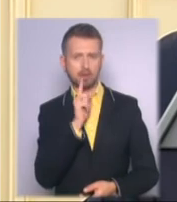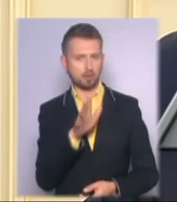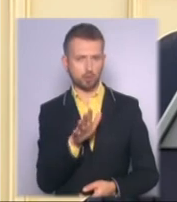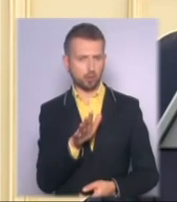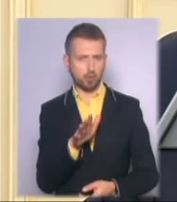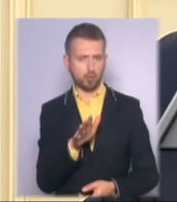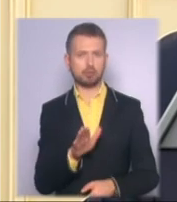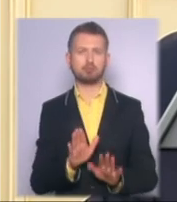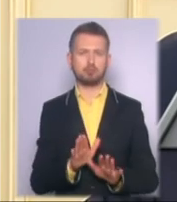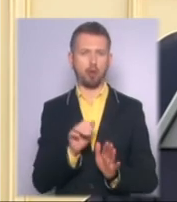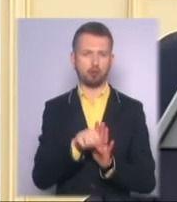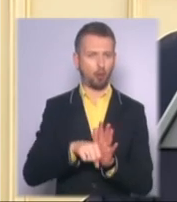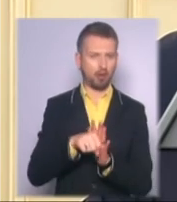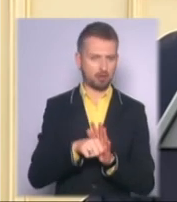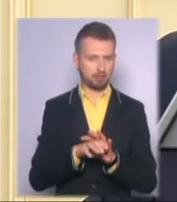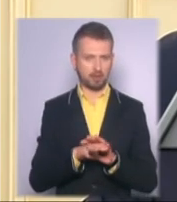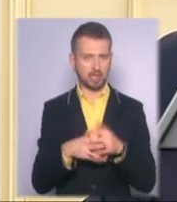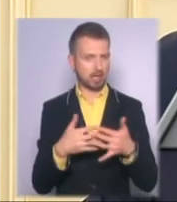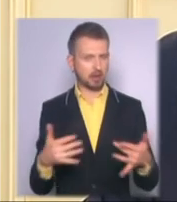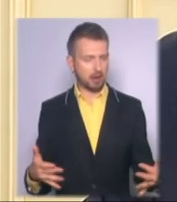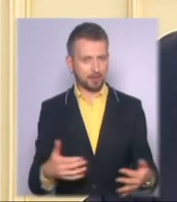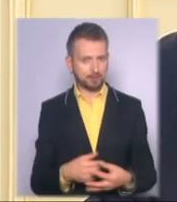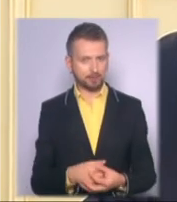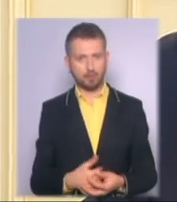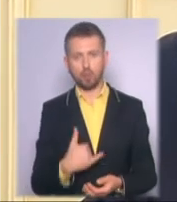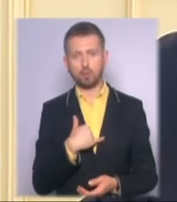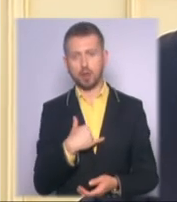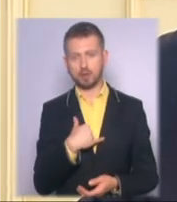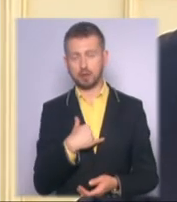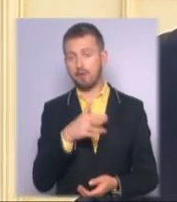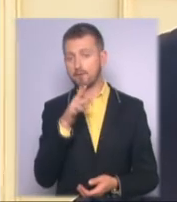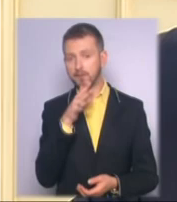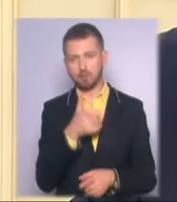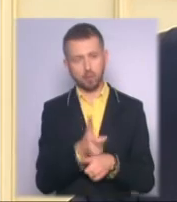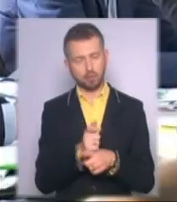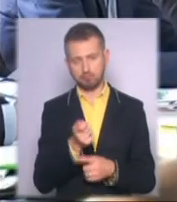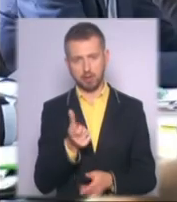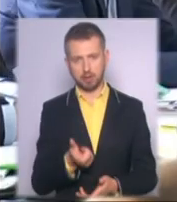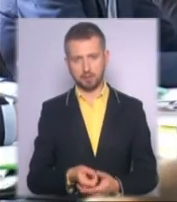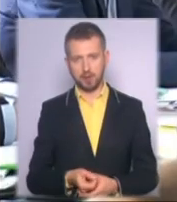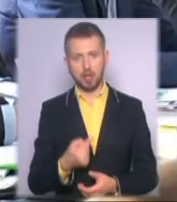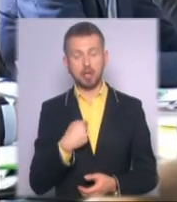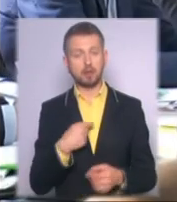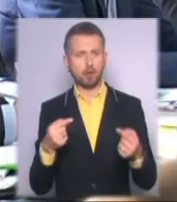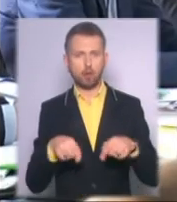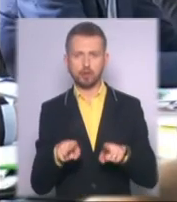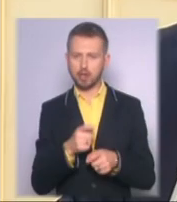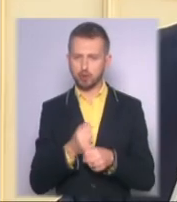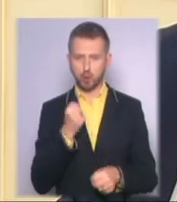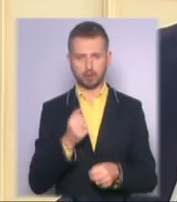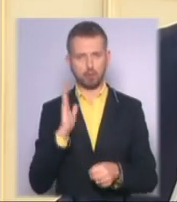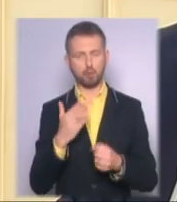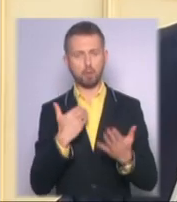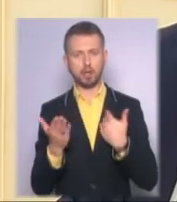там, доганами и так далее. У нас времени крайне мало. Я точно так же жестко буду подходить